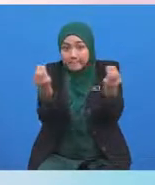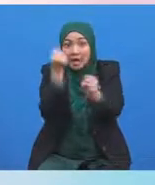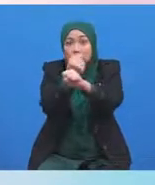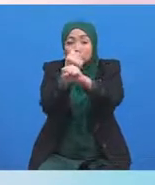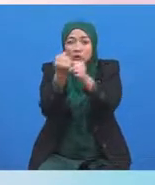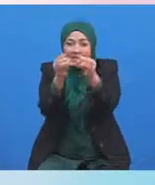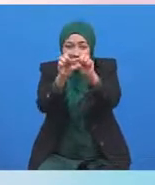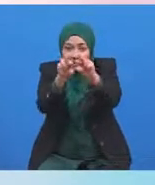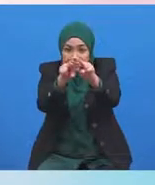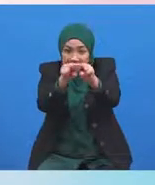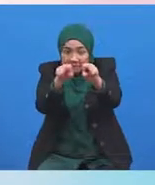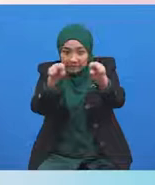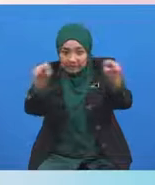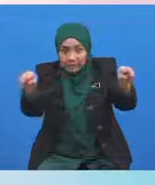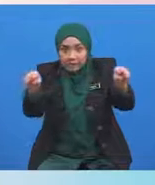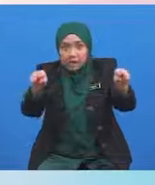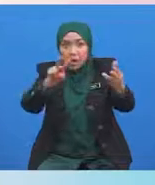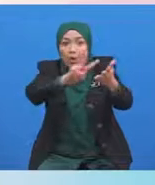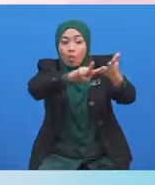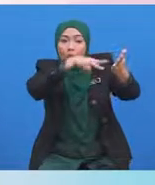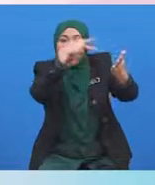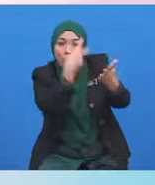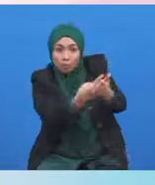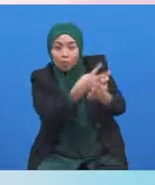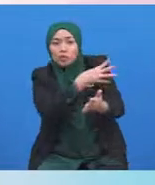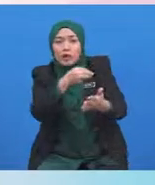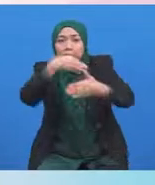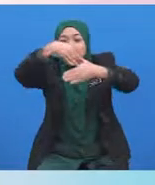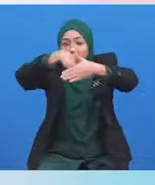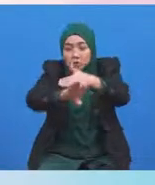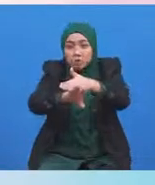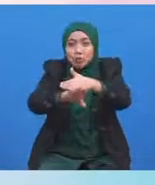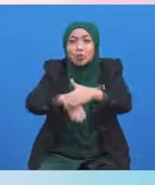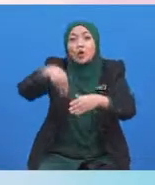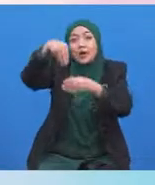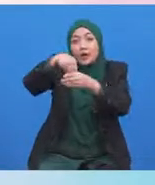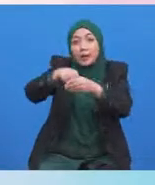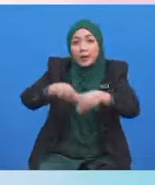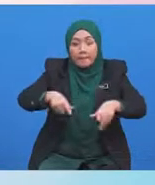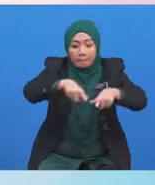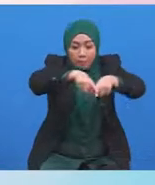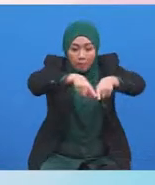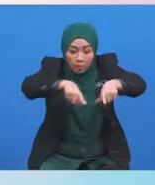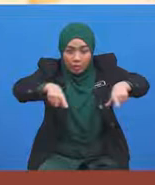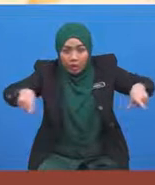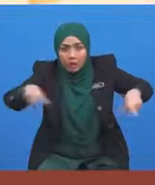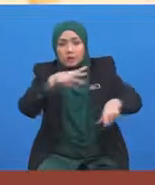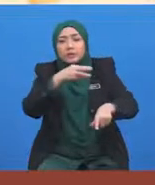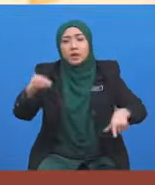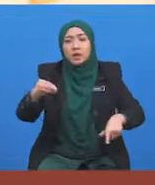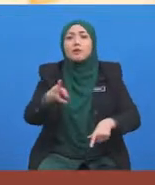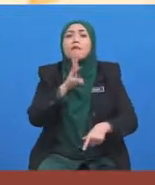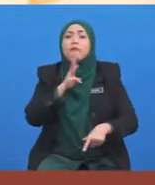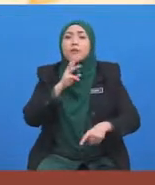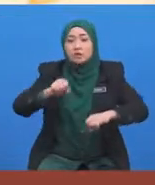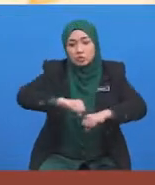tanah runtuh telah memasuki sistem saliran menyebabkan air sungai menjadi keruh. Kejadian